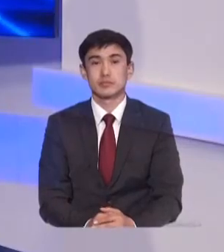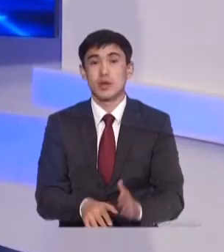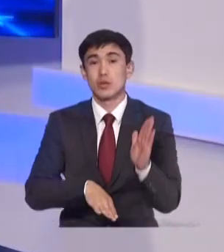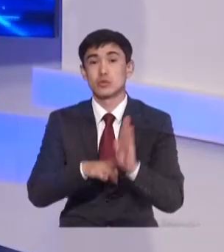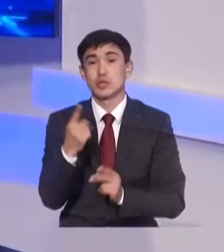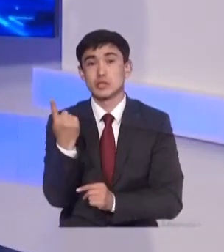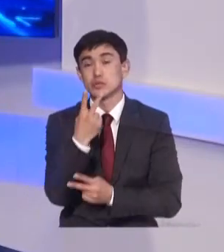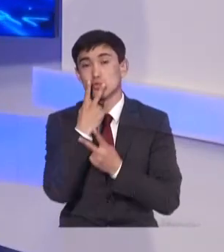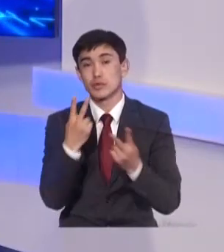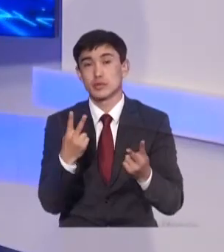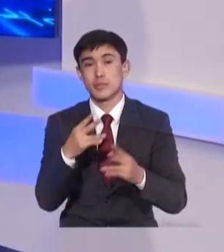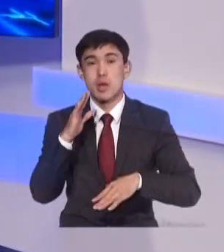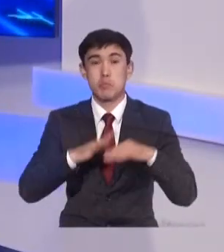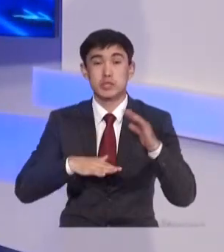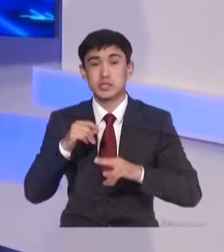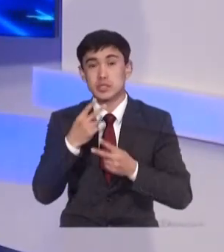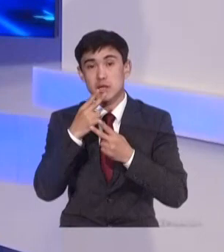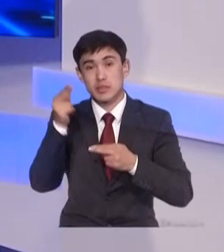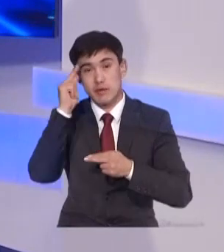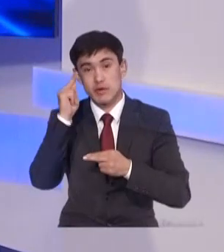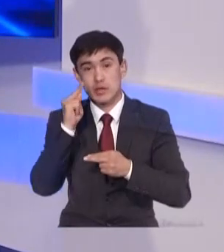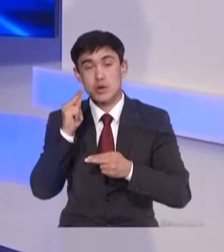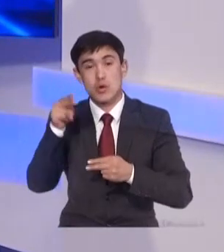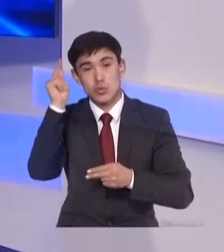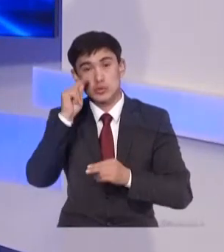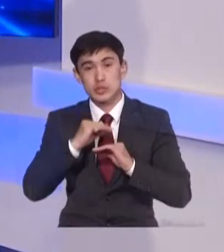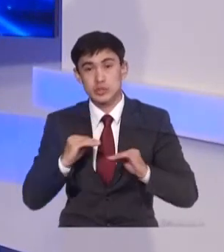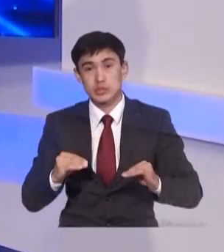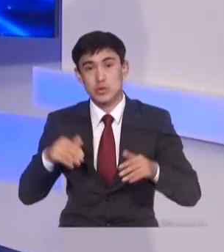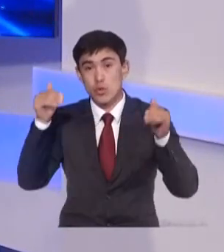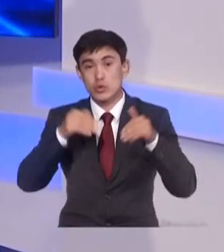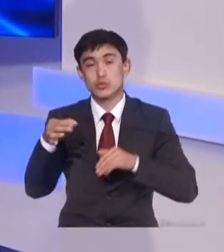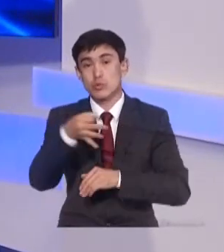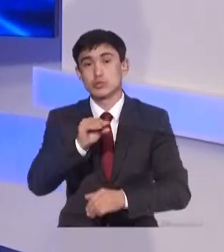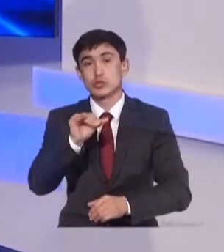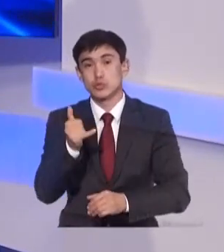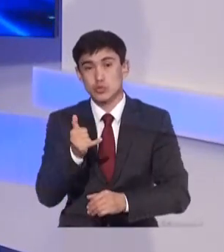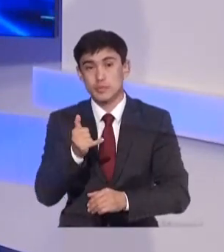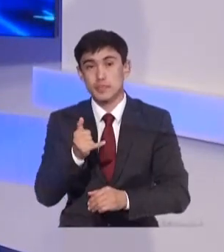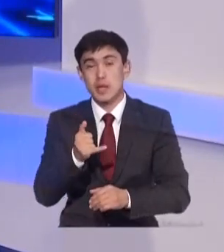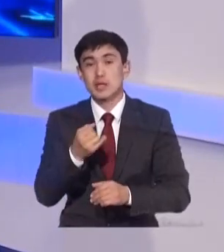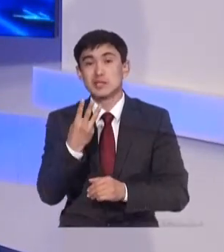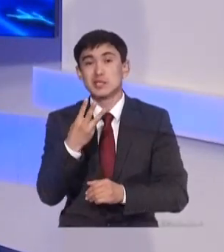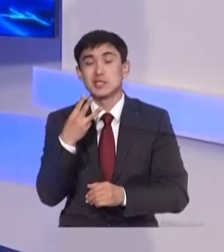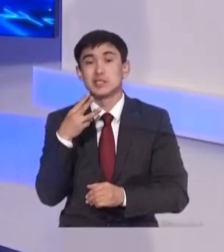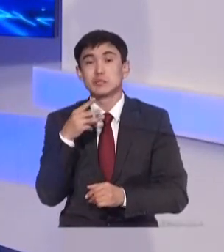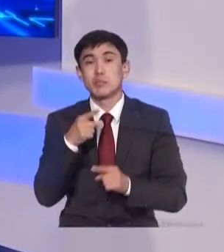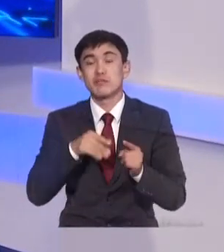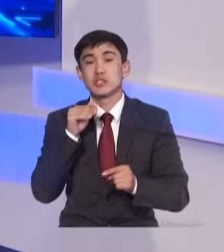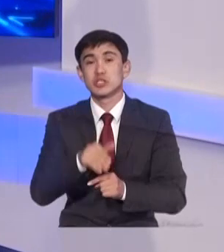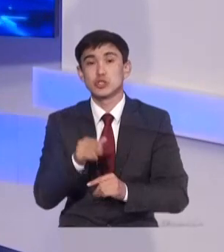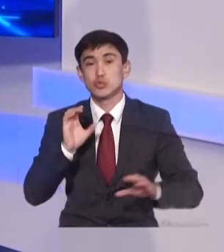Лучше один раз увидеть. Практические навыки приобретают учащиеся колледжи области ЖТСУ. Порядка